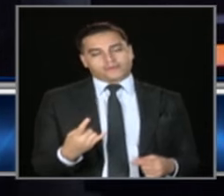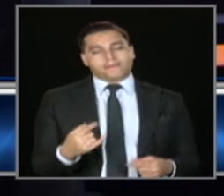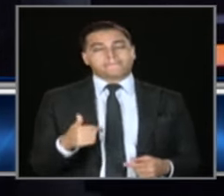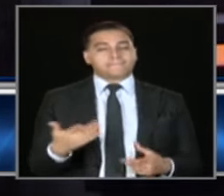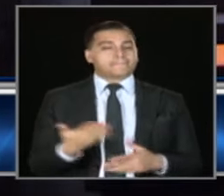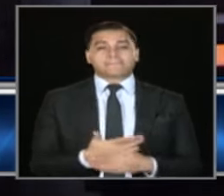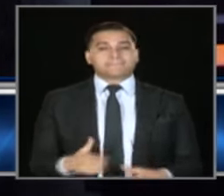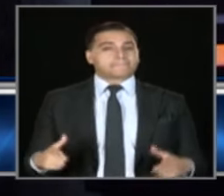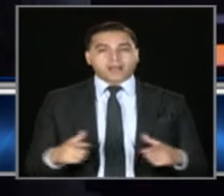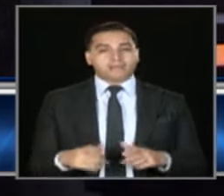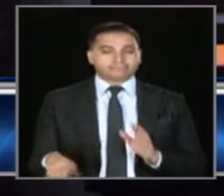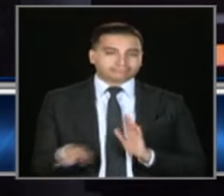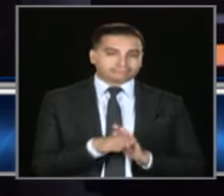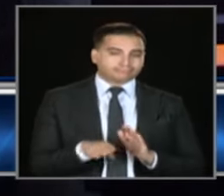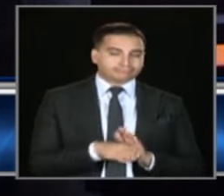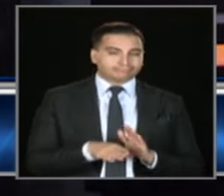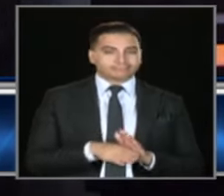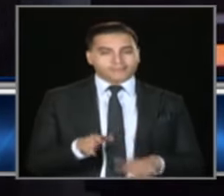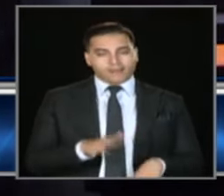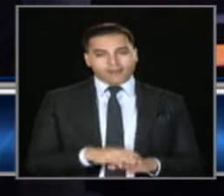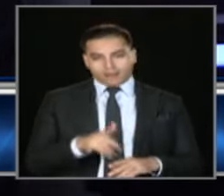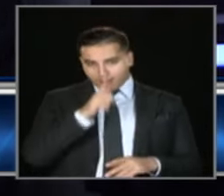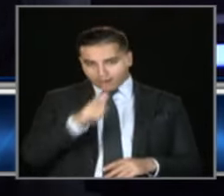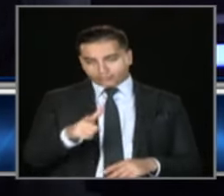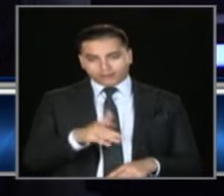كان لتنظيم رد عسكري.